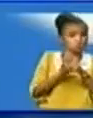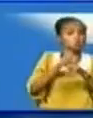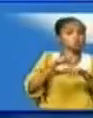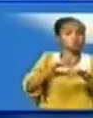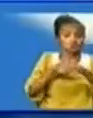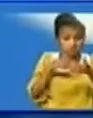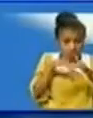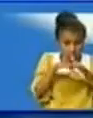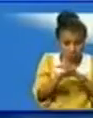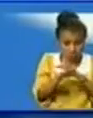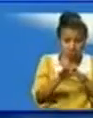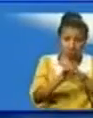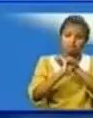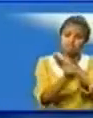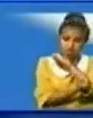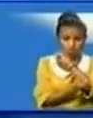የሚሉት።